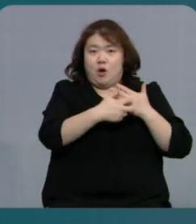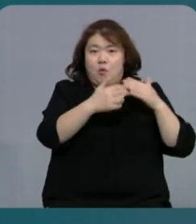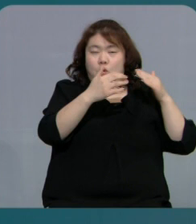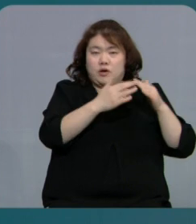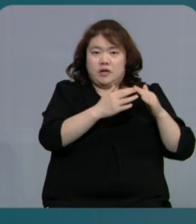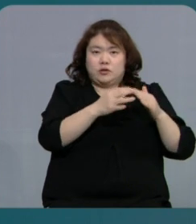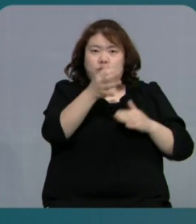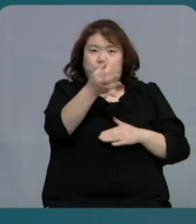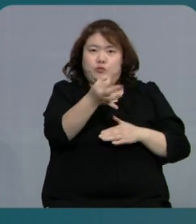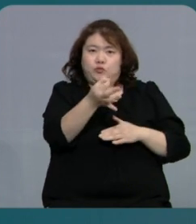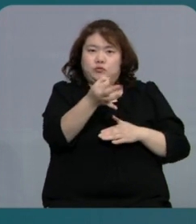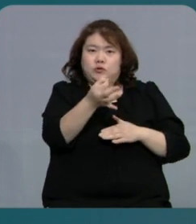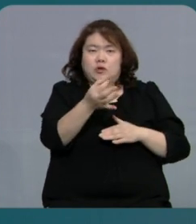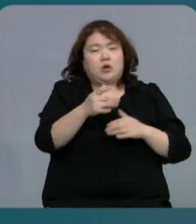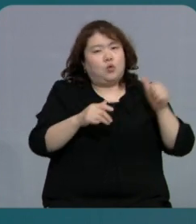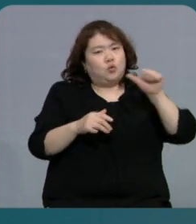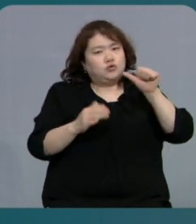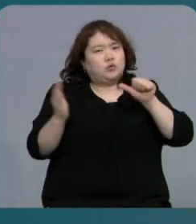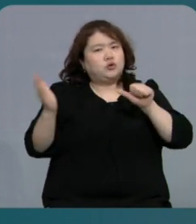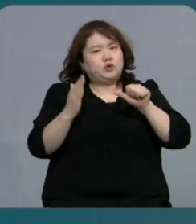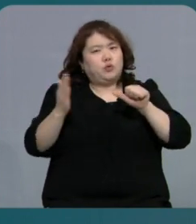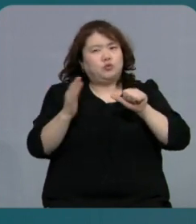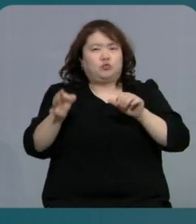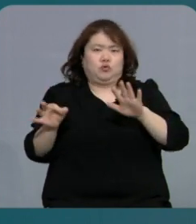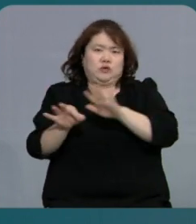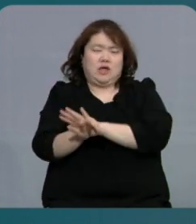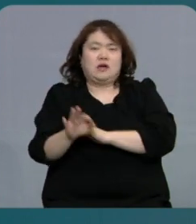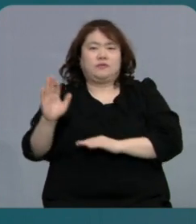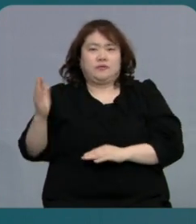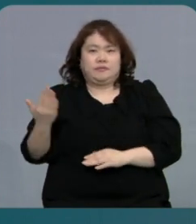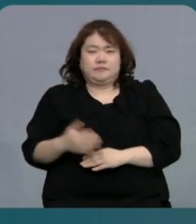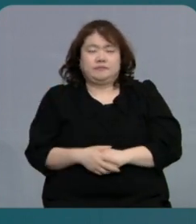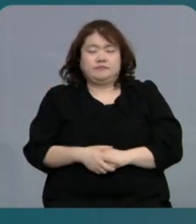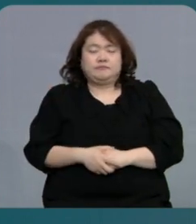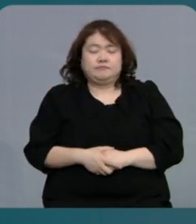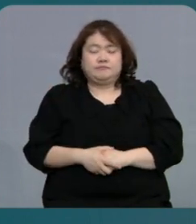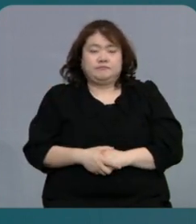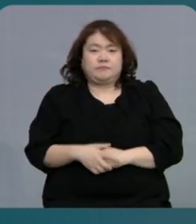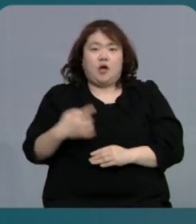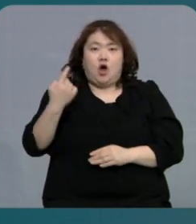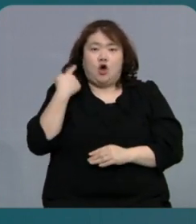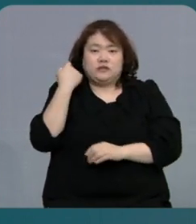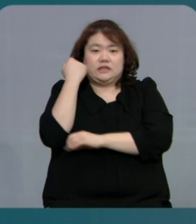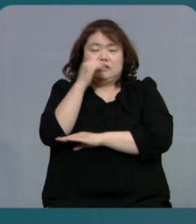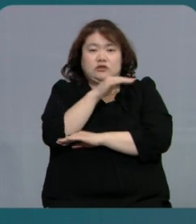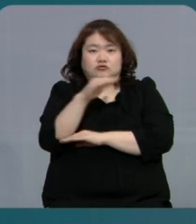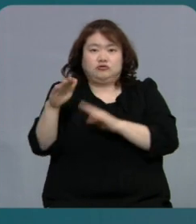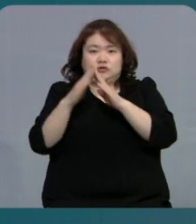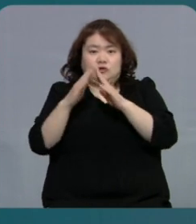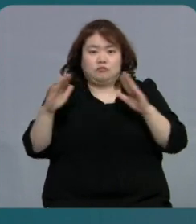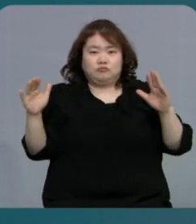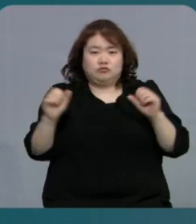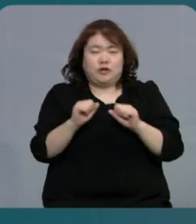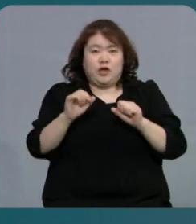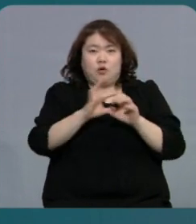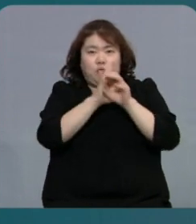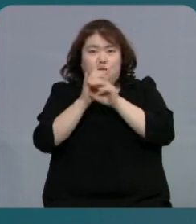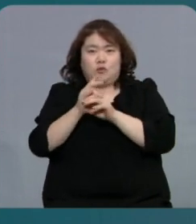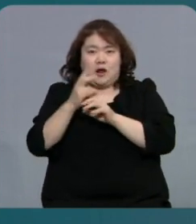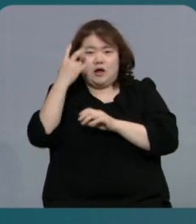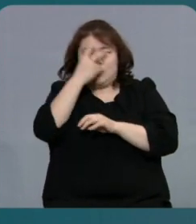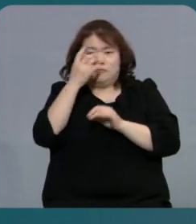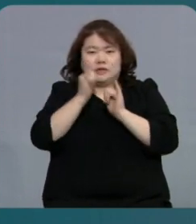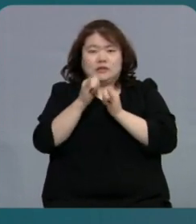의료 수가에 따라 5천 원 이상의 진료비를 내야 합니다. 어제 기준 전북의 코로나19 검사자는